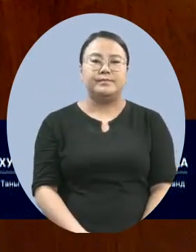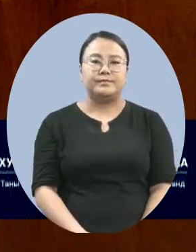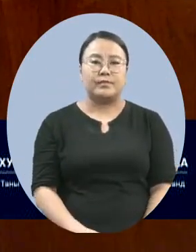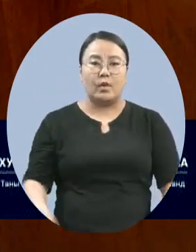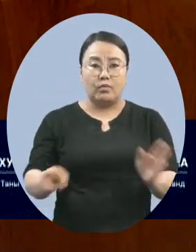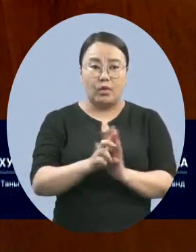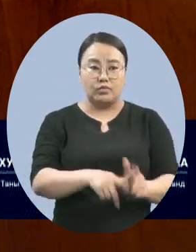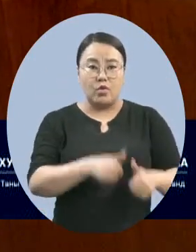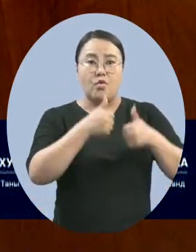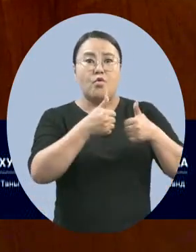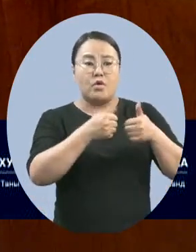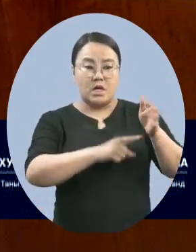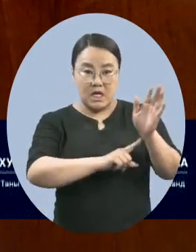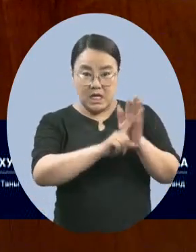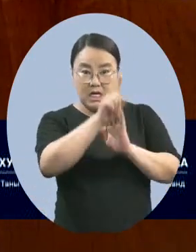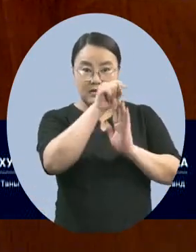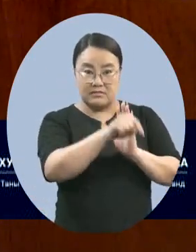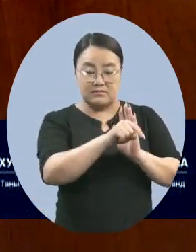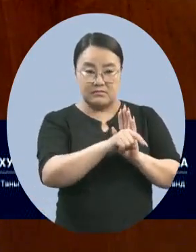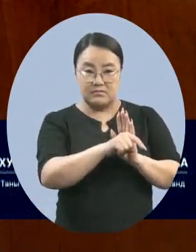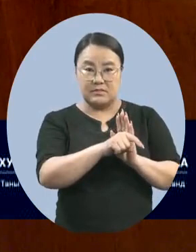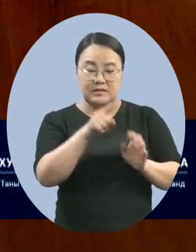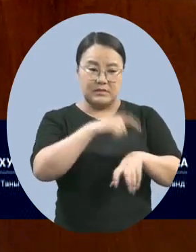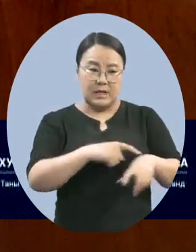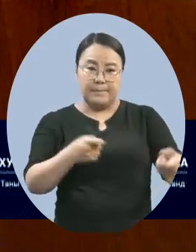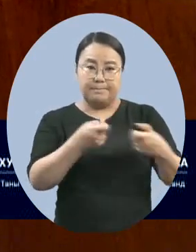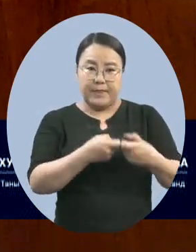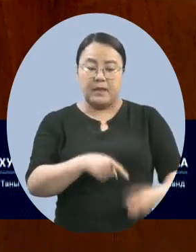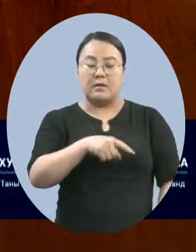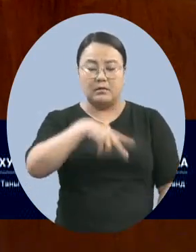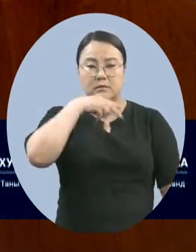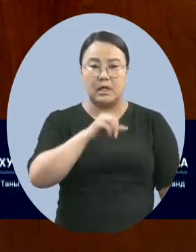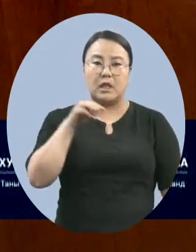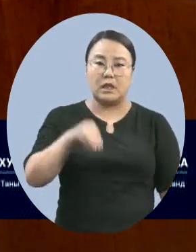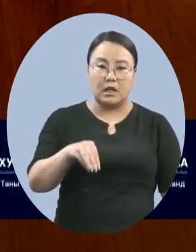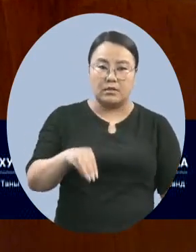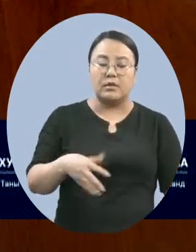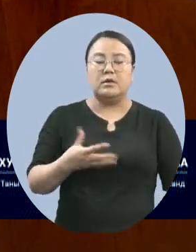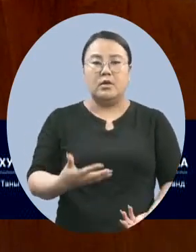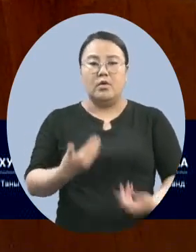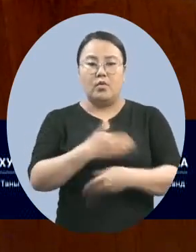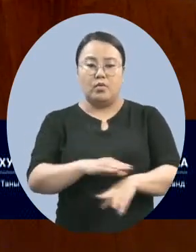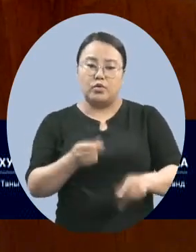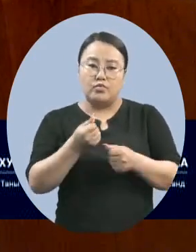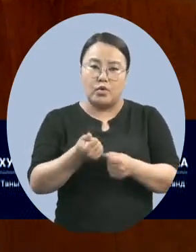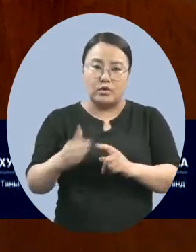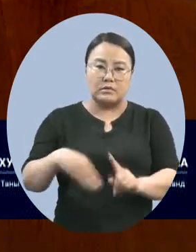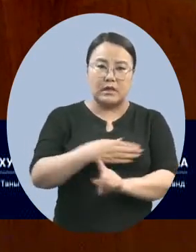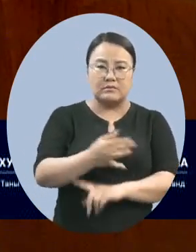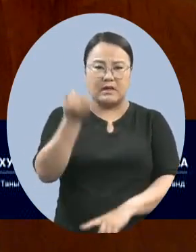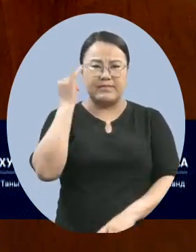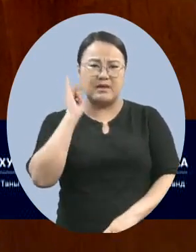ингээд боломж гарч ирж байгаа ихний энэ цаг хугацаанд цалин дэтгэр тэтгэмж хүүхдийн мөнгөөр дамжуулж хамгийн